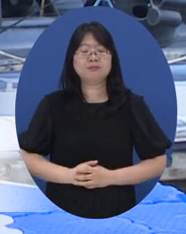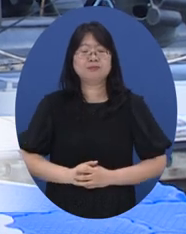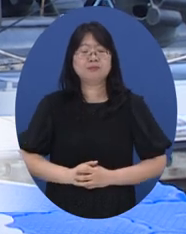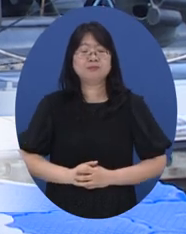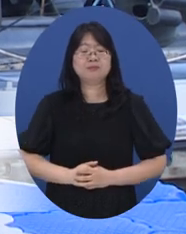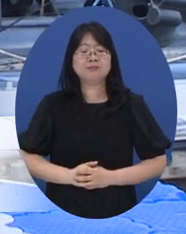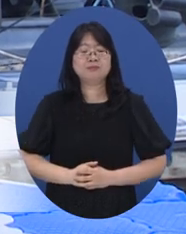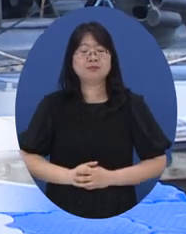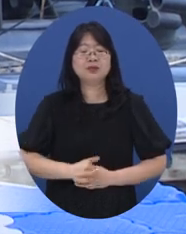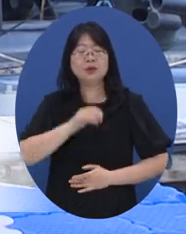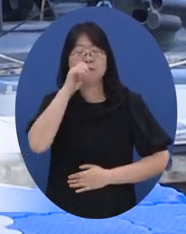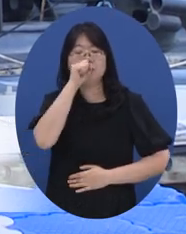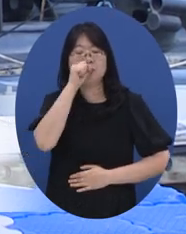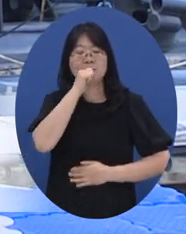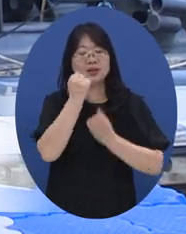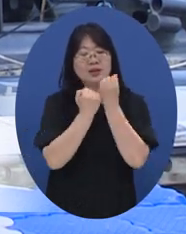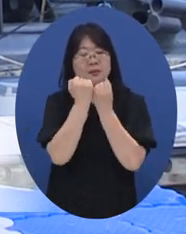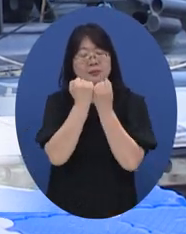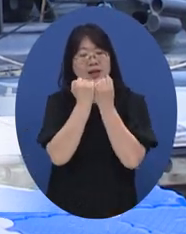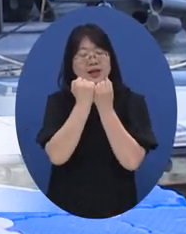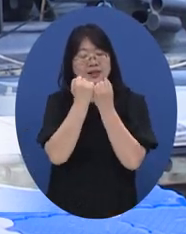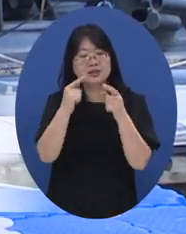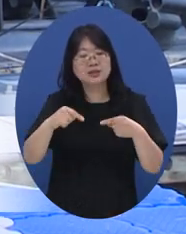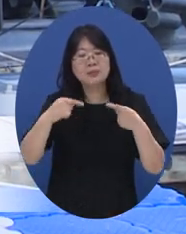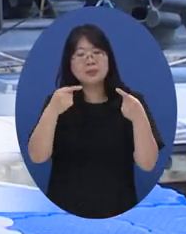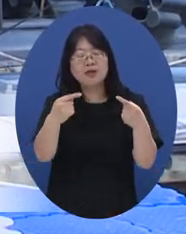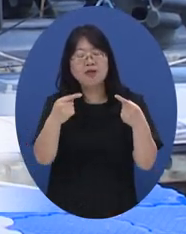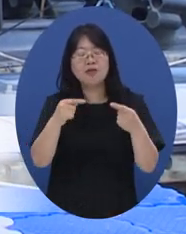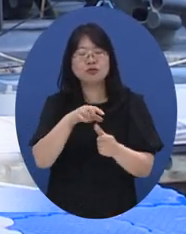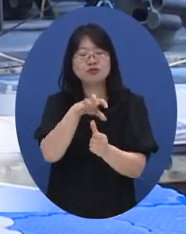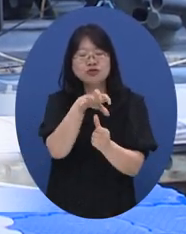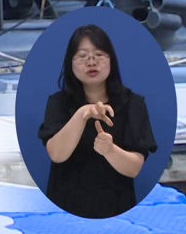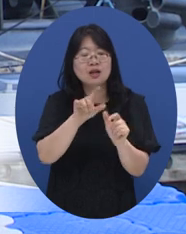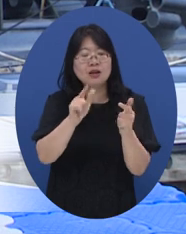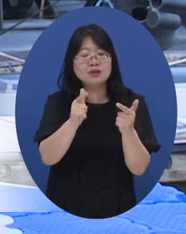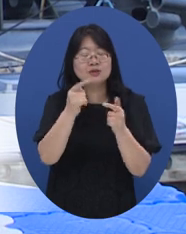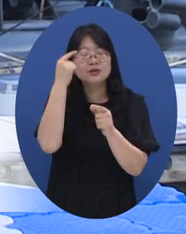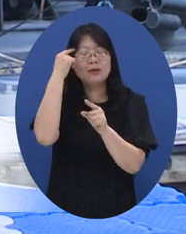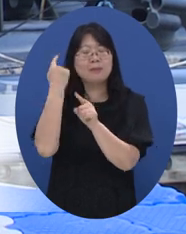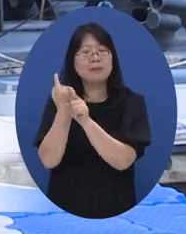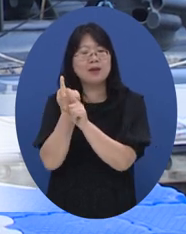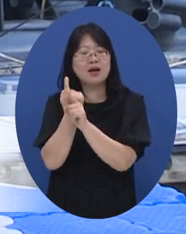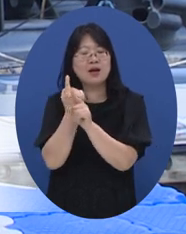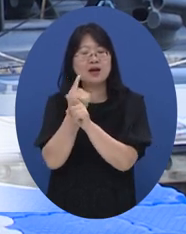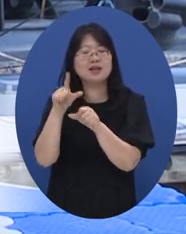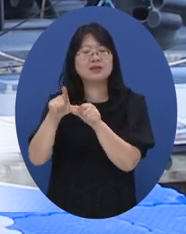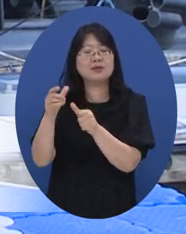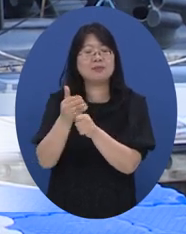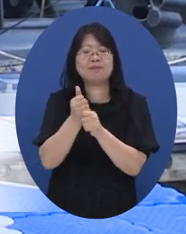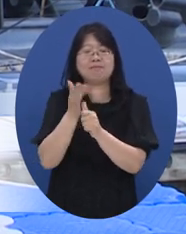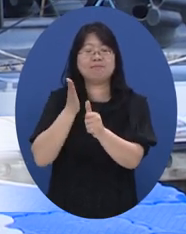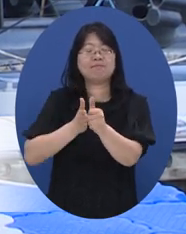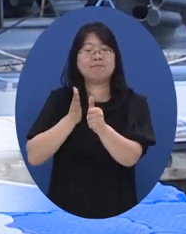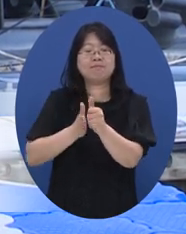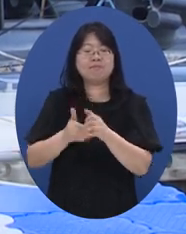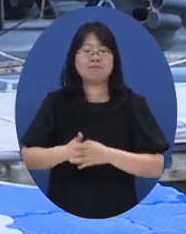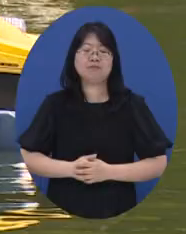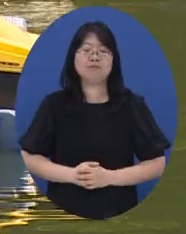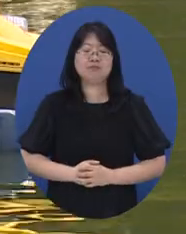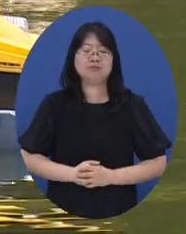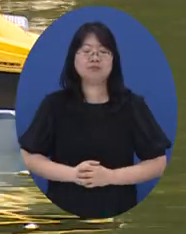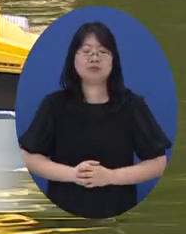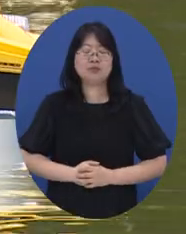생각하지 마시고 이런 좋은 캠페인을 통해서 규제가 아닌 그 의식 구조를 바꿀 수 있는 계기가 됐으면